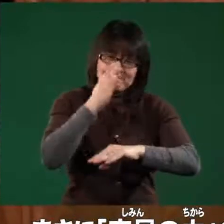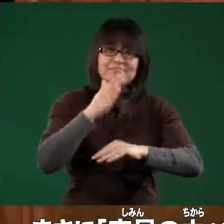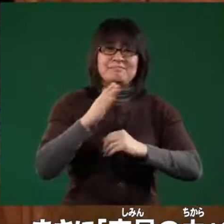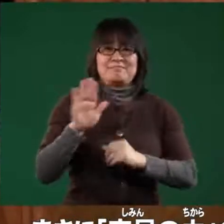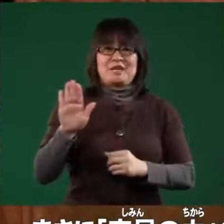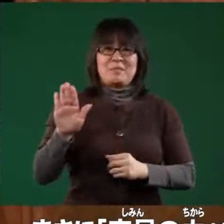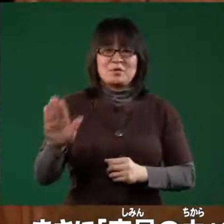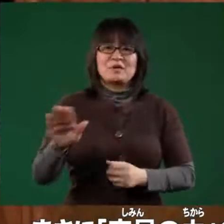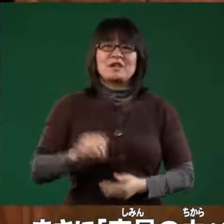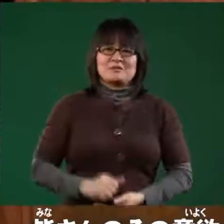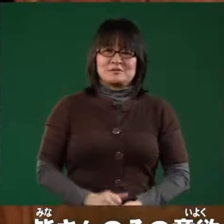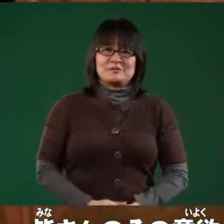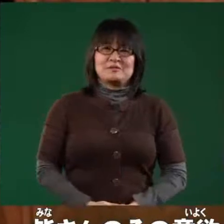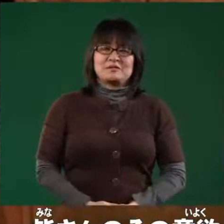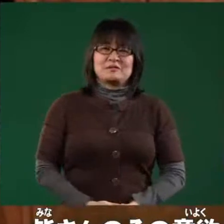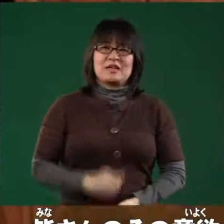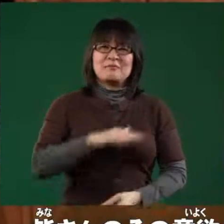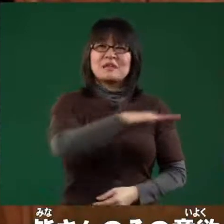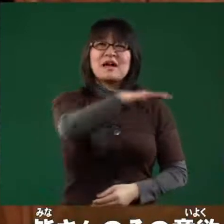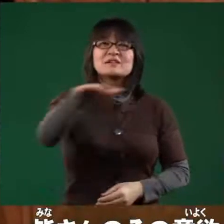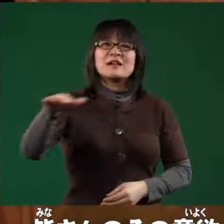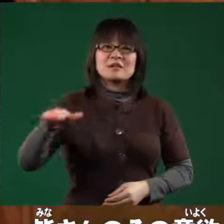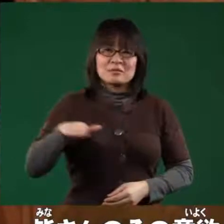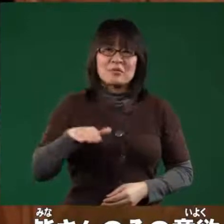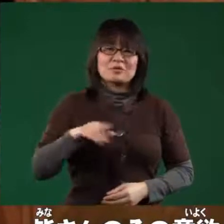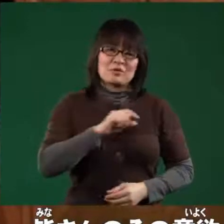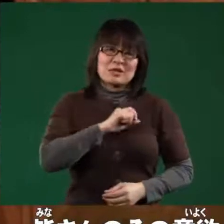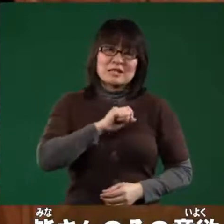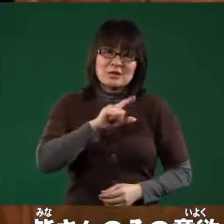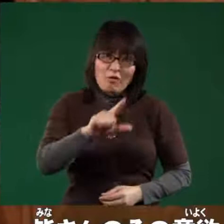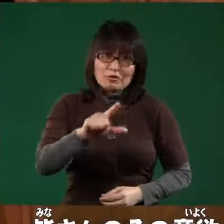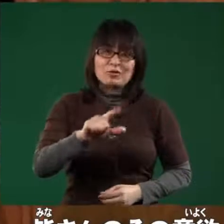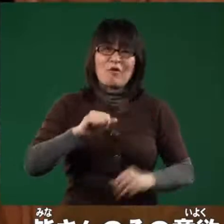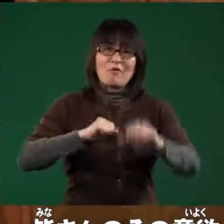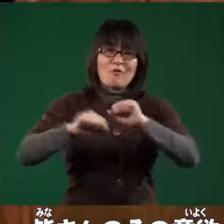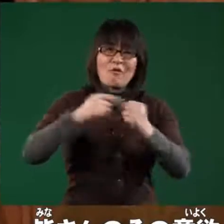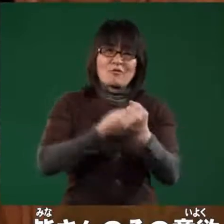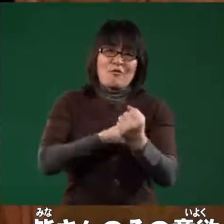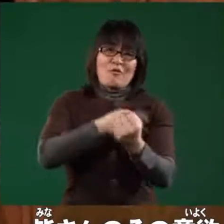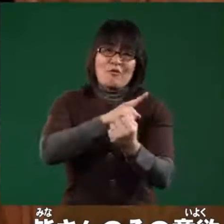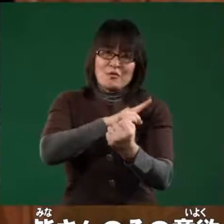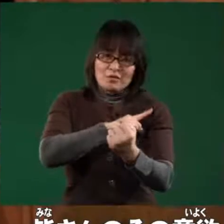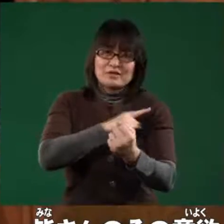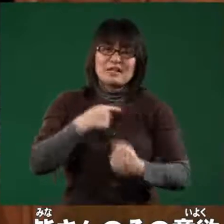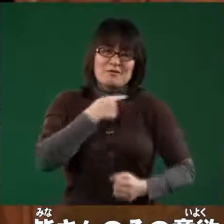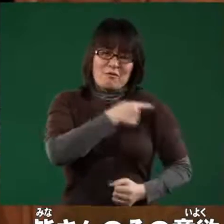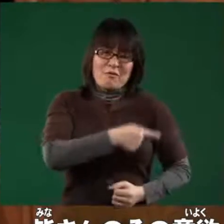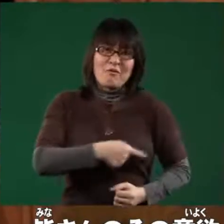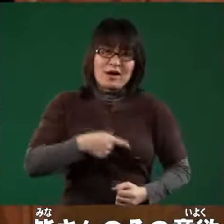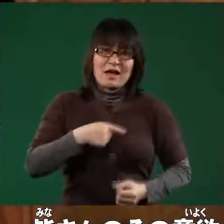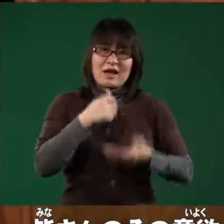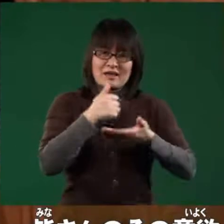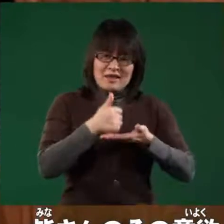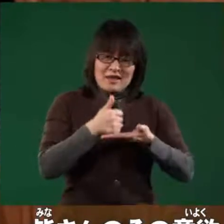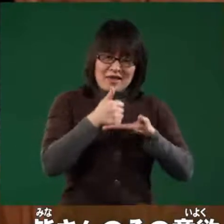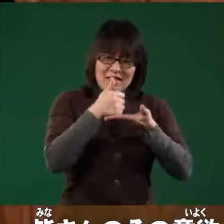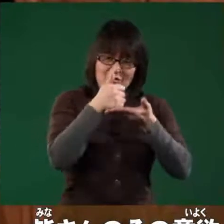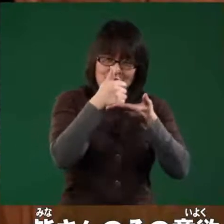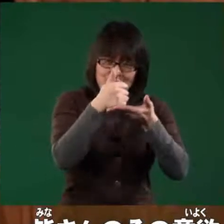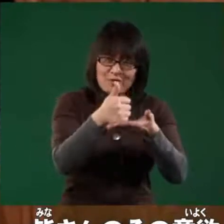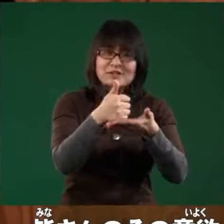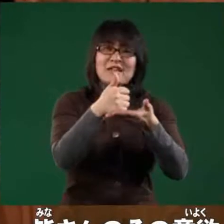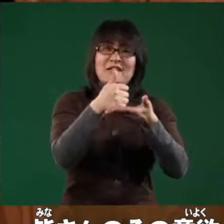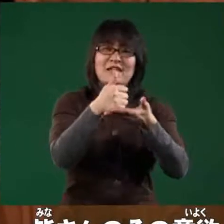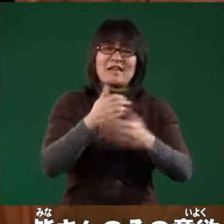ません。皆さんのその意欲と行動力に心から敬意を表するととも